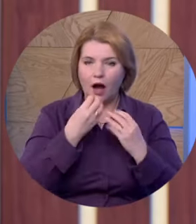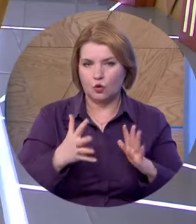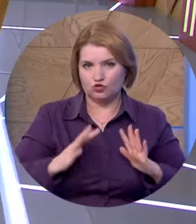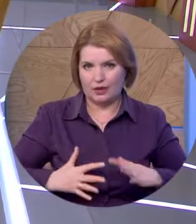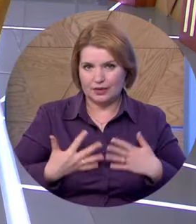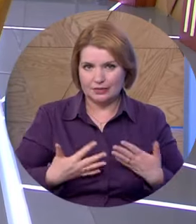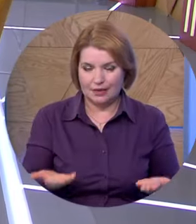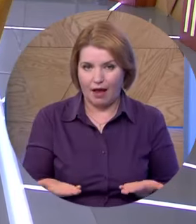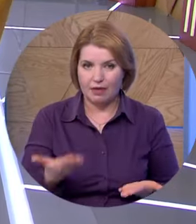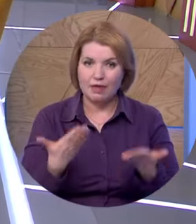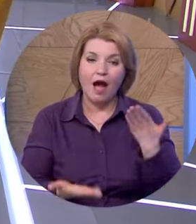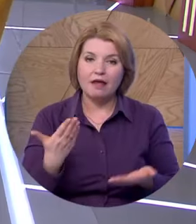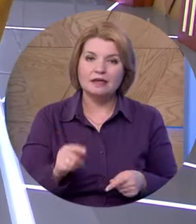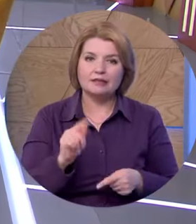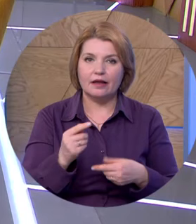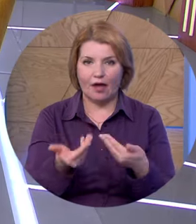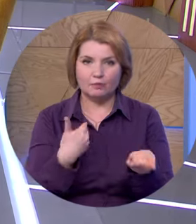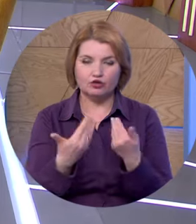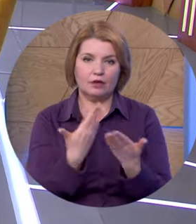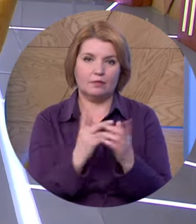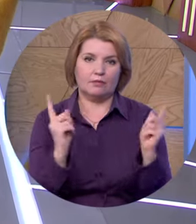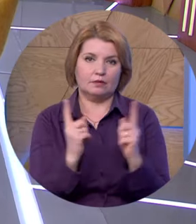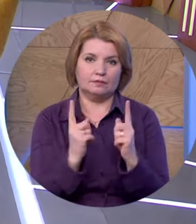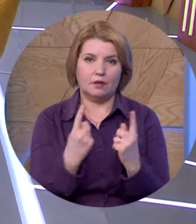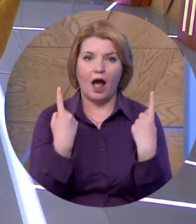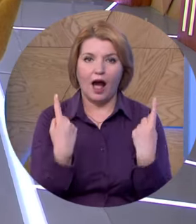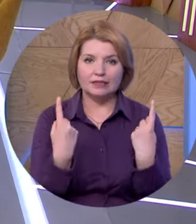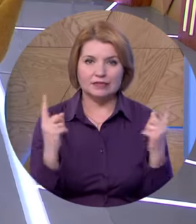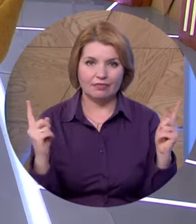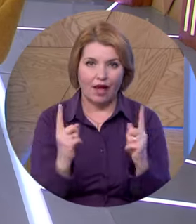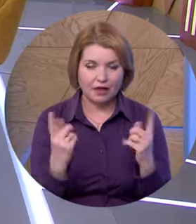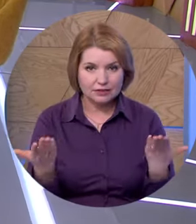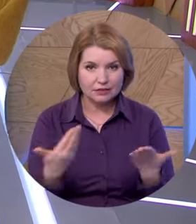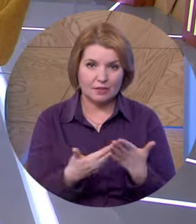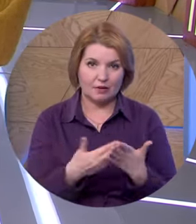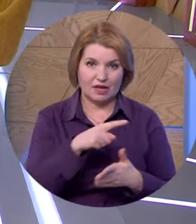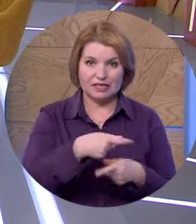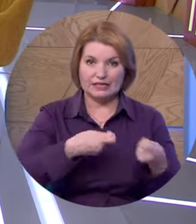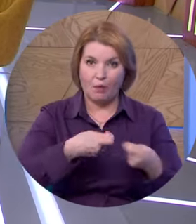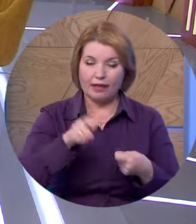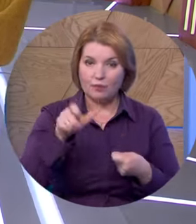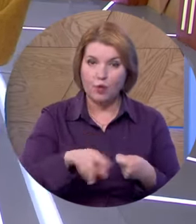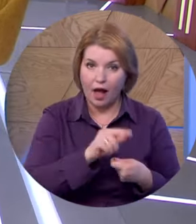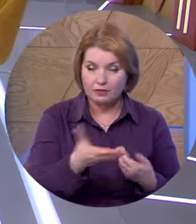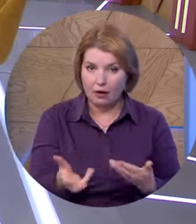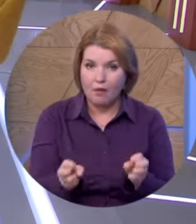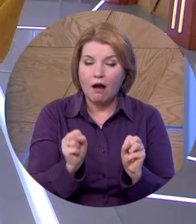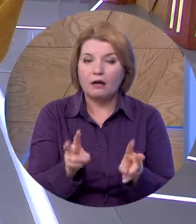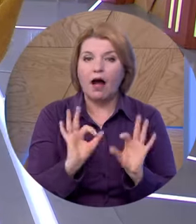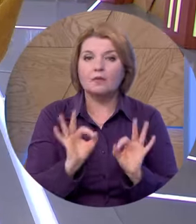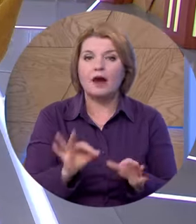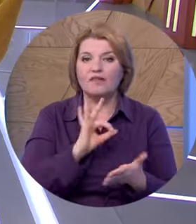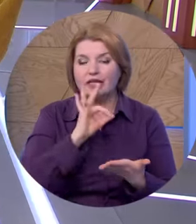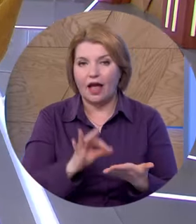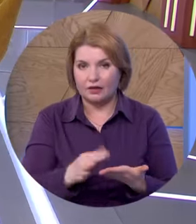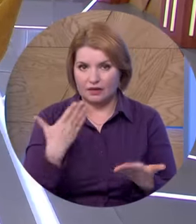если, например, это общение один на один с манипулятором, мы отошли от ситуации, которую рассказала наша телезрительница, как правильно реагировать,